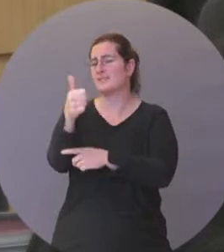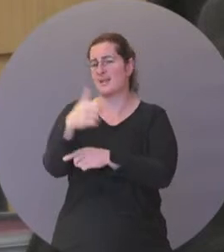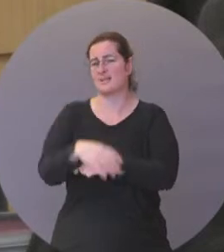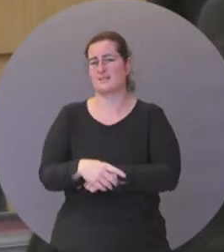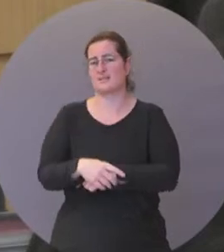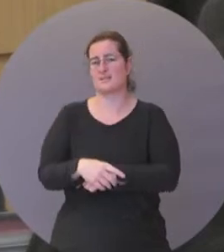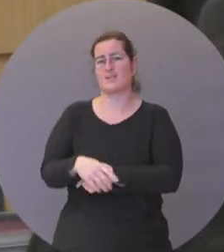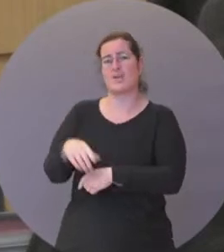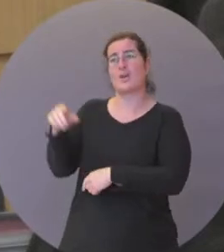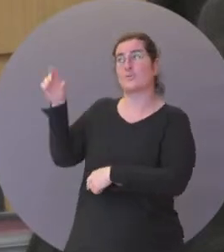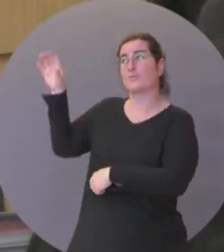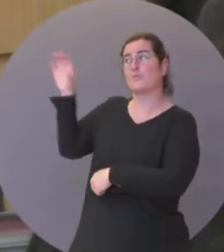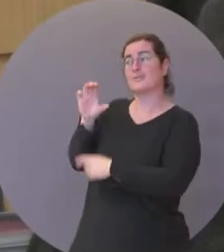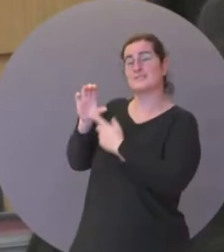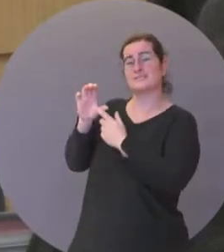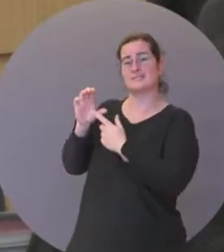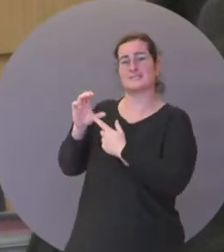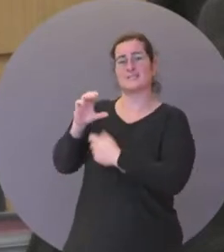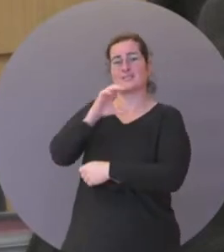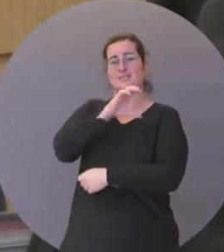135 millions d'euros